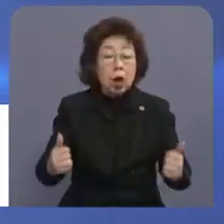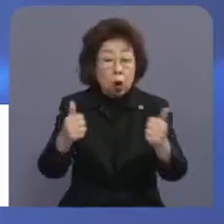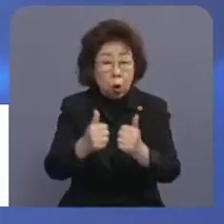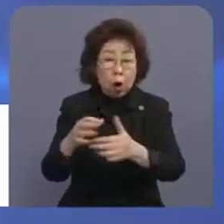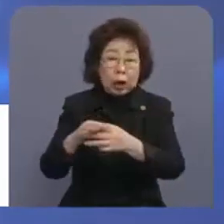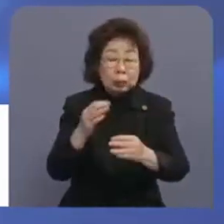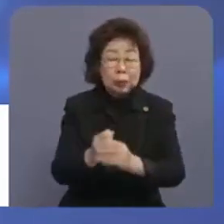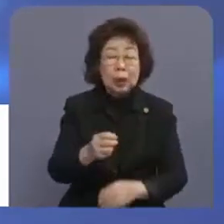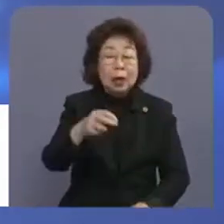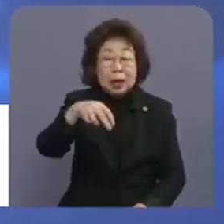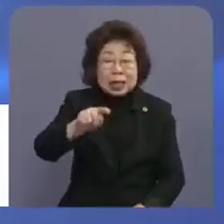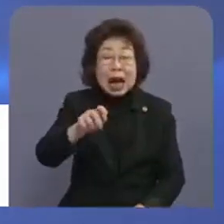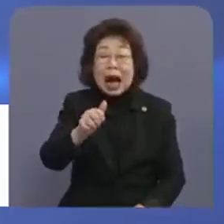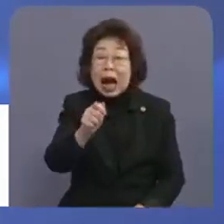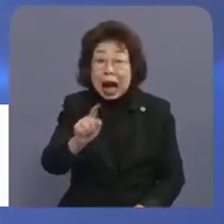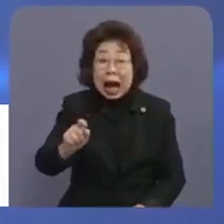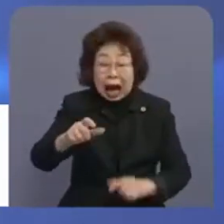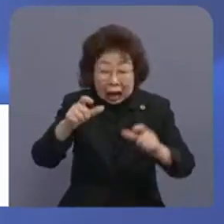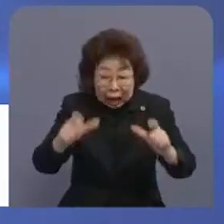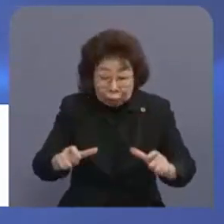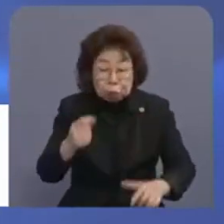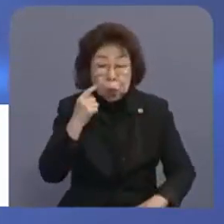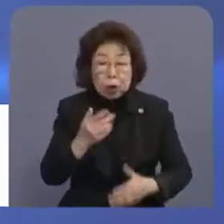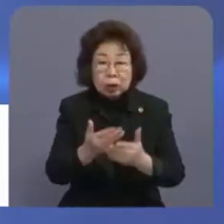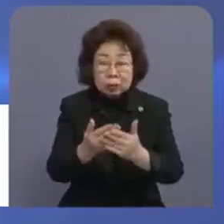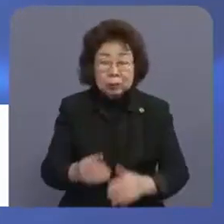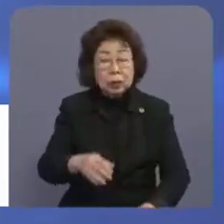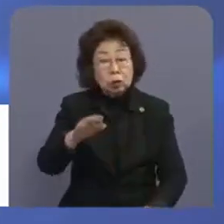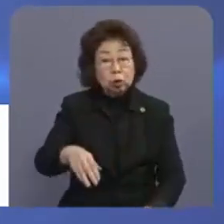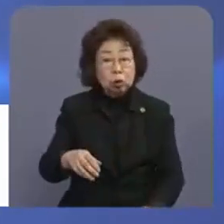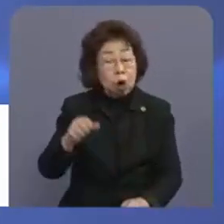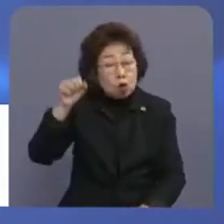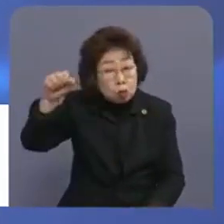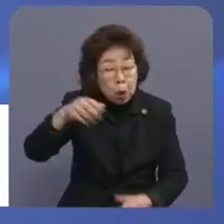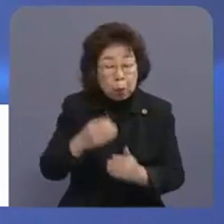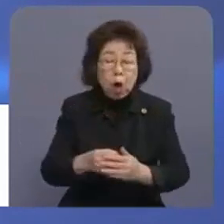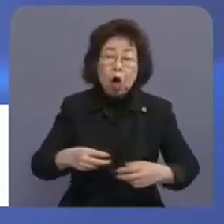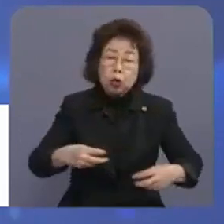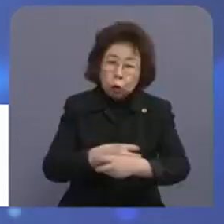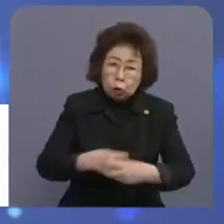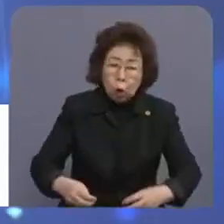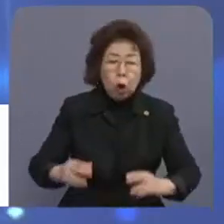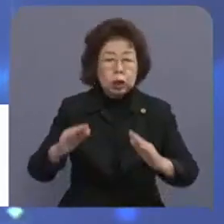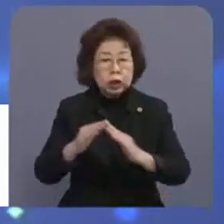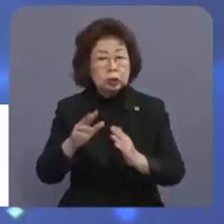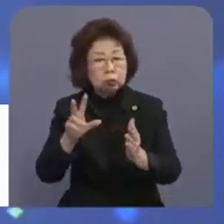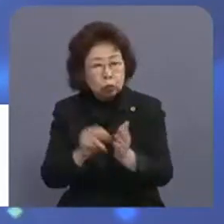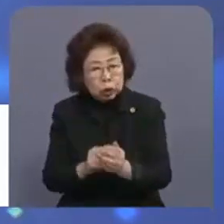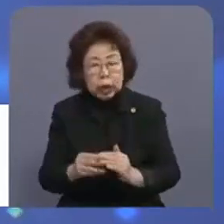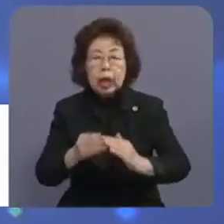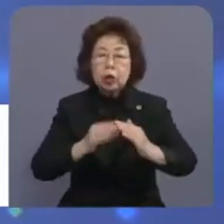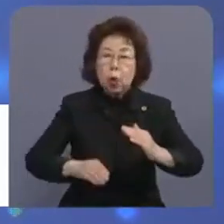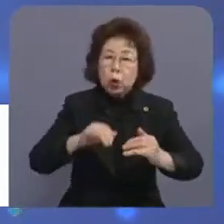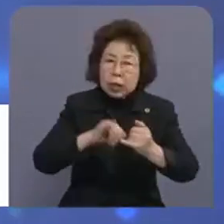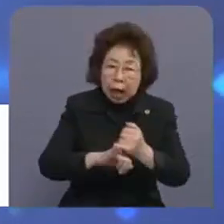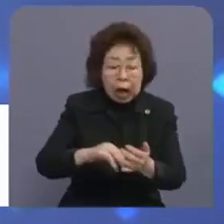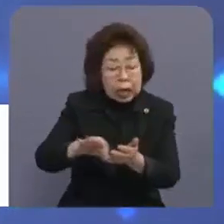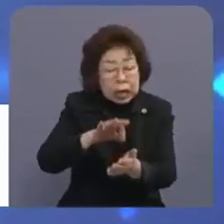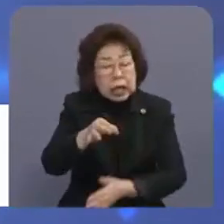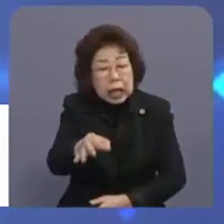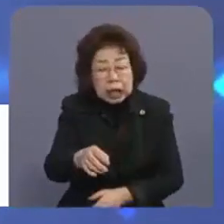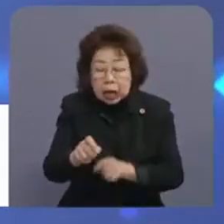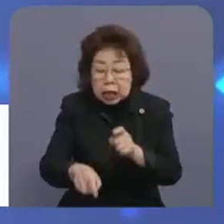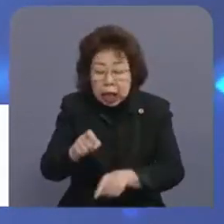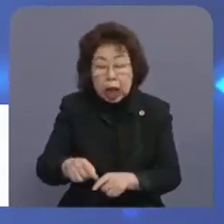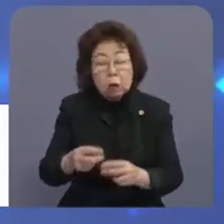있는 사갑 지역구입니다. 후보들이 지역 현안으로 제시한 교통과 주거 분야 주요 공약, 예산 등 이행